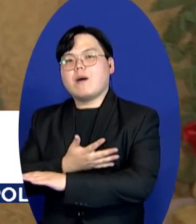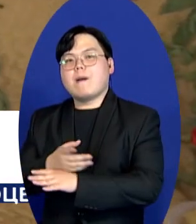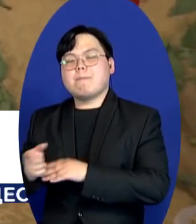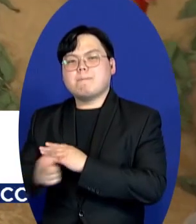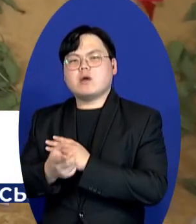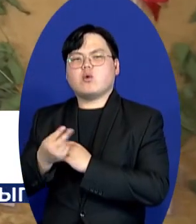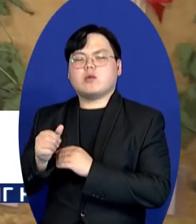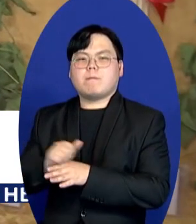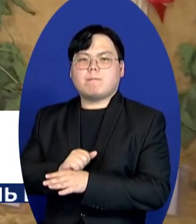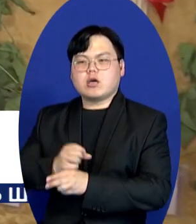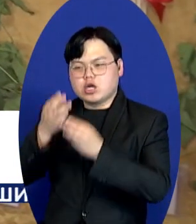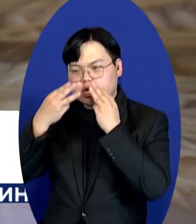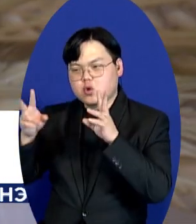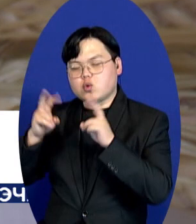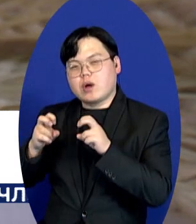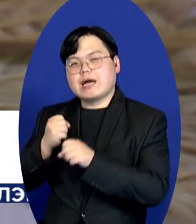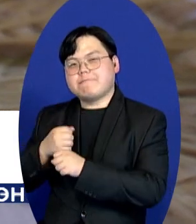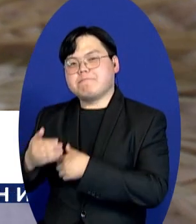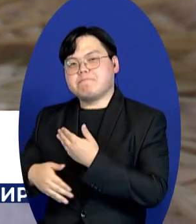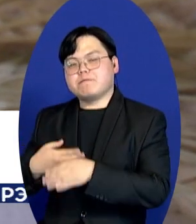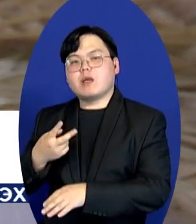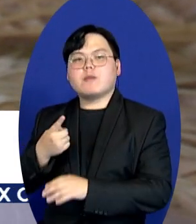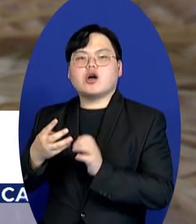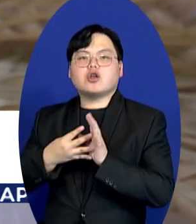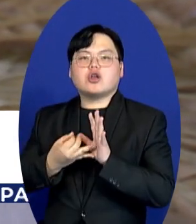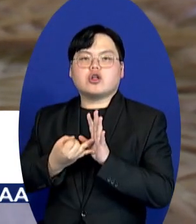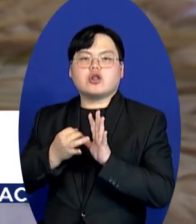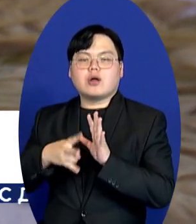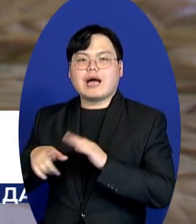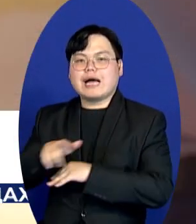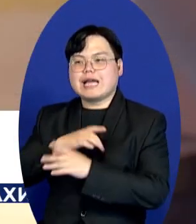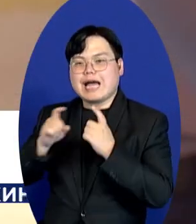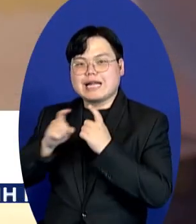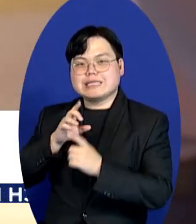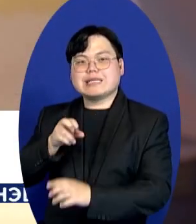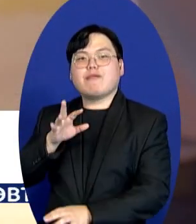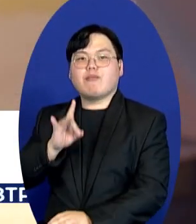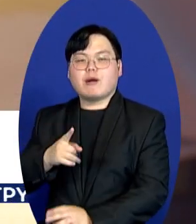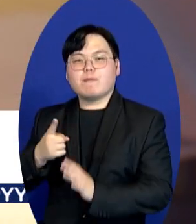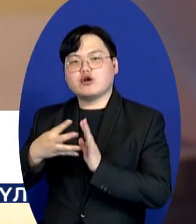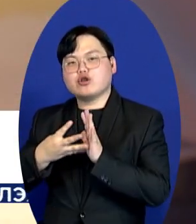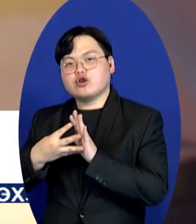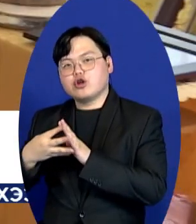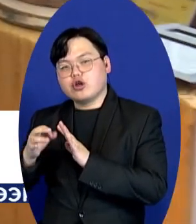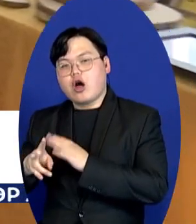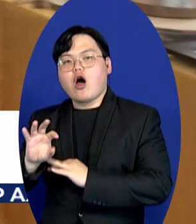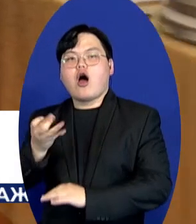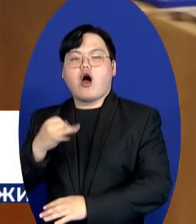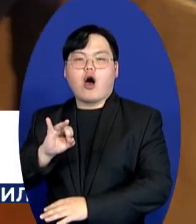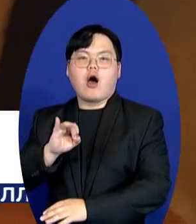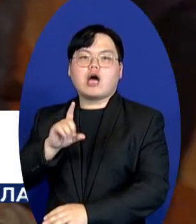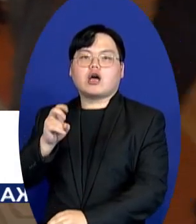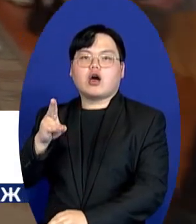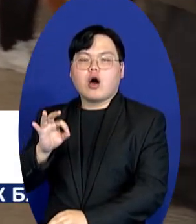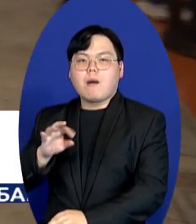шинжилгээ, туршилт судалгааны ажил гүйцэтгэж ирсэн. 1997 оноос газрын харилцааны салбарт, 1999 оноос ой эколог байгаль